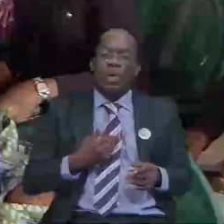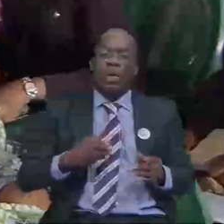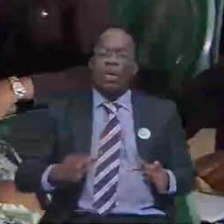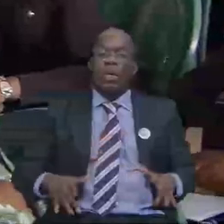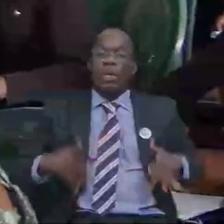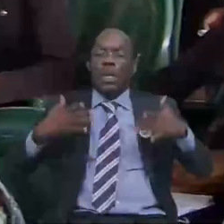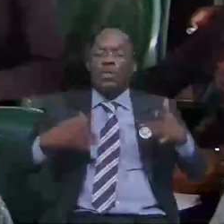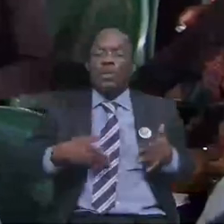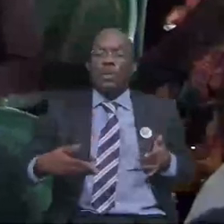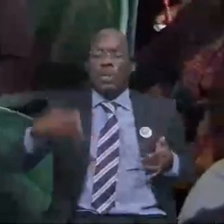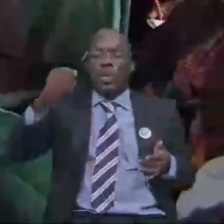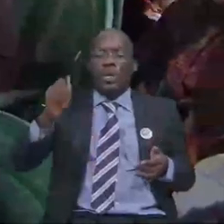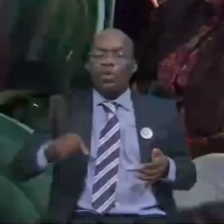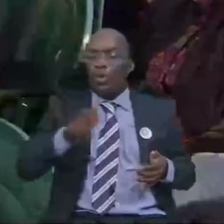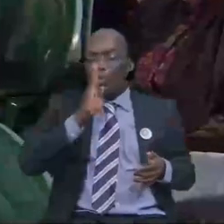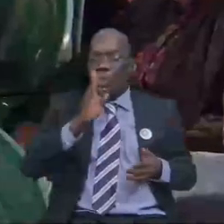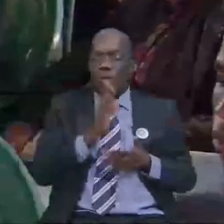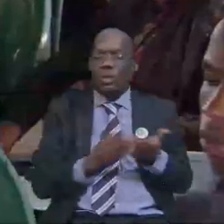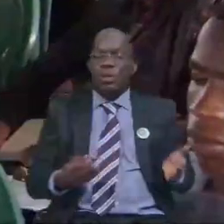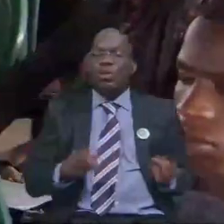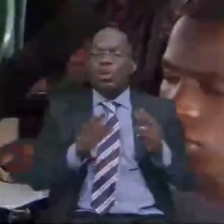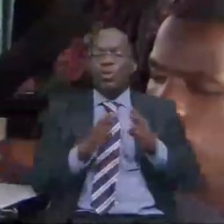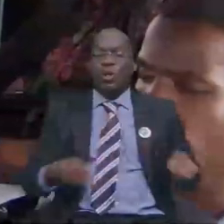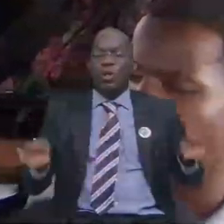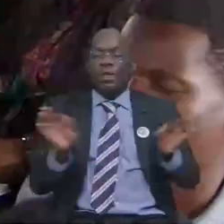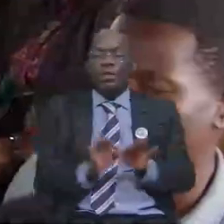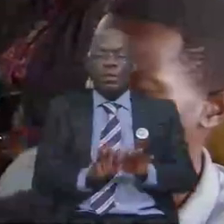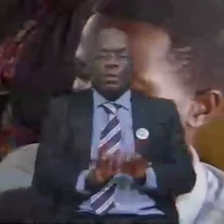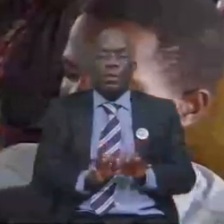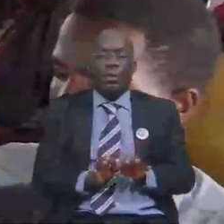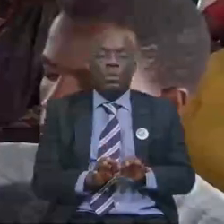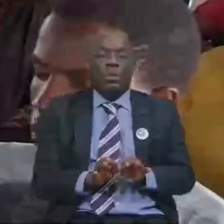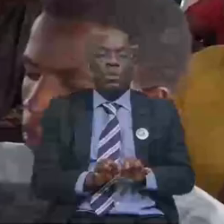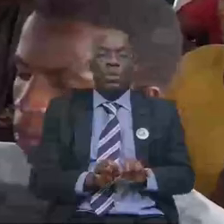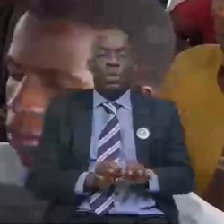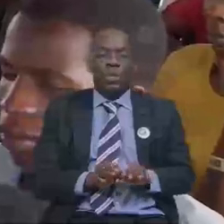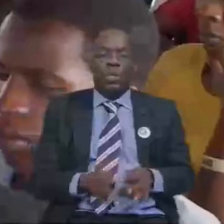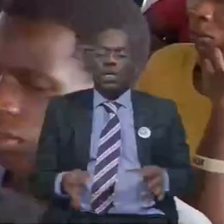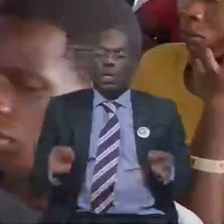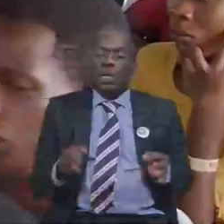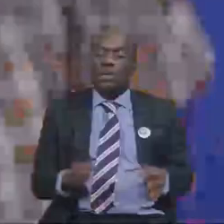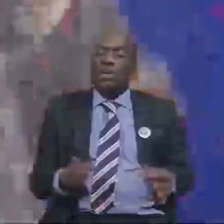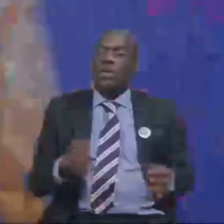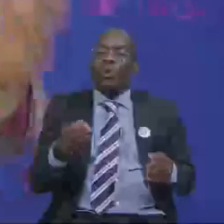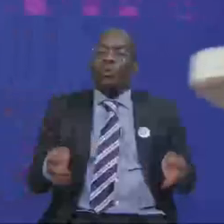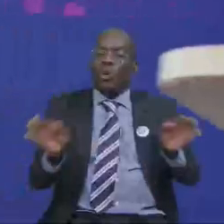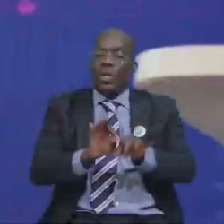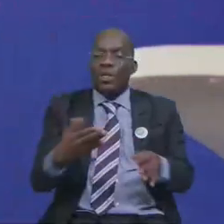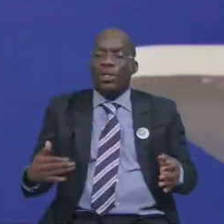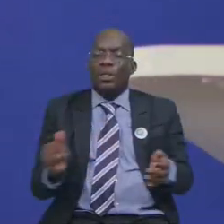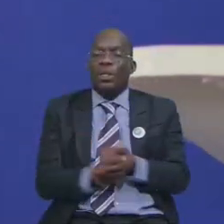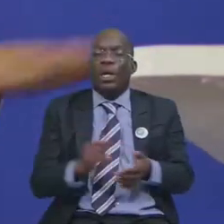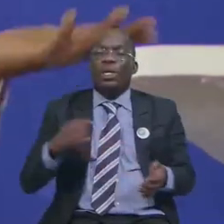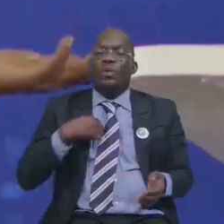des choses importantes obligatoires pas optionnel qui doivent être faites